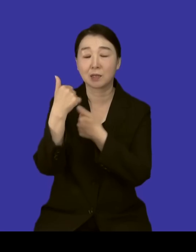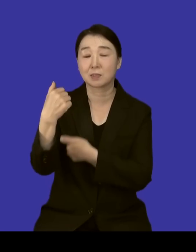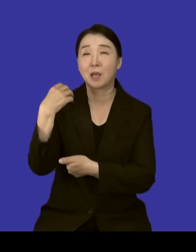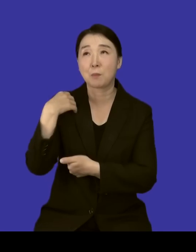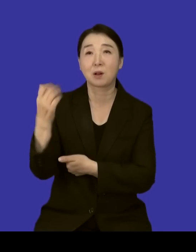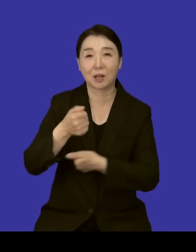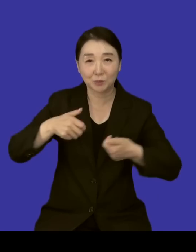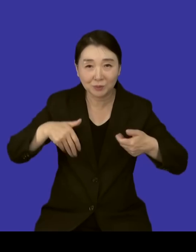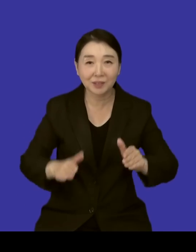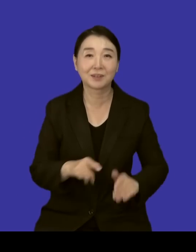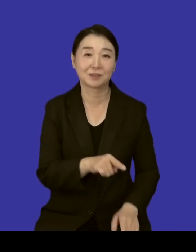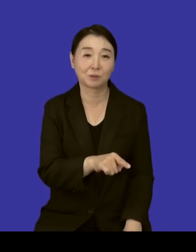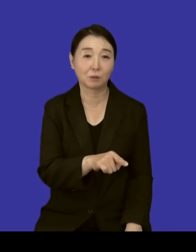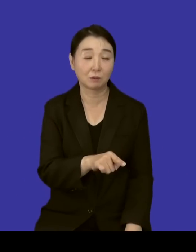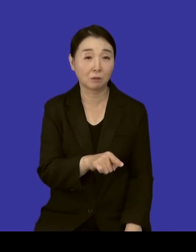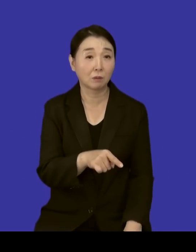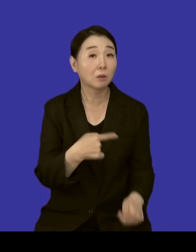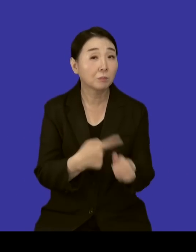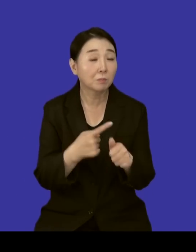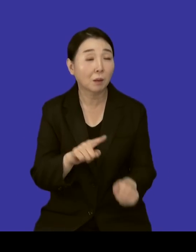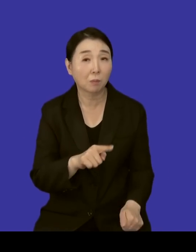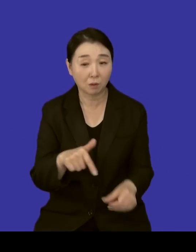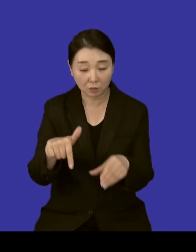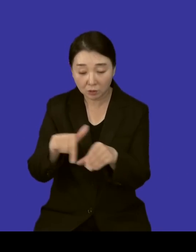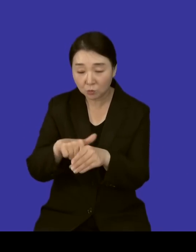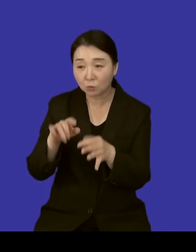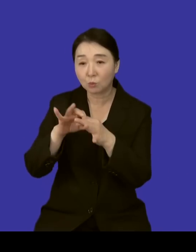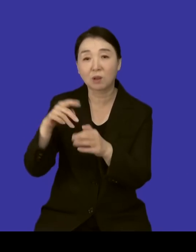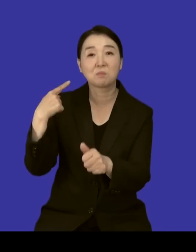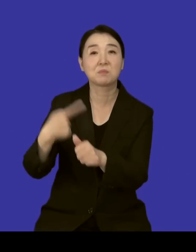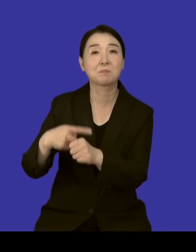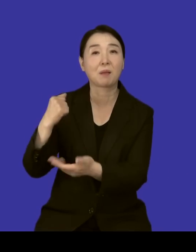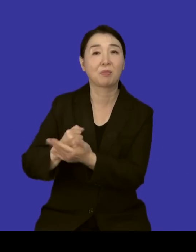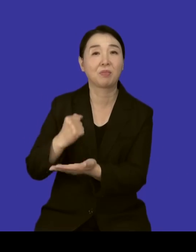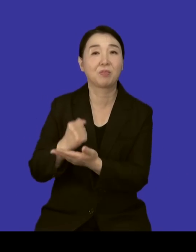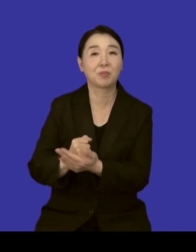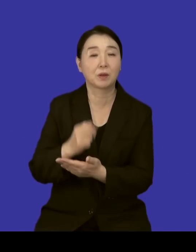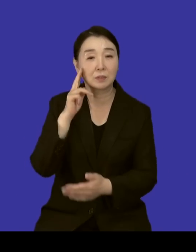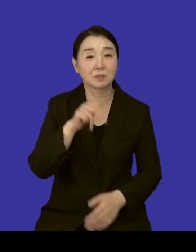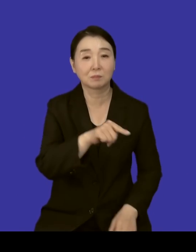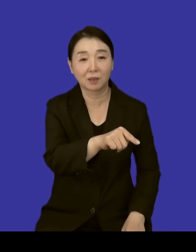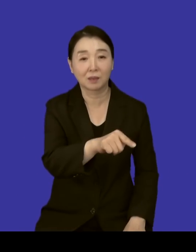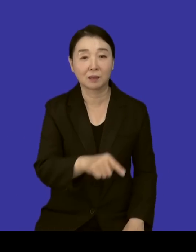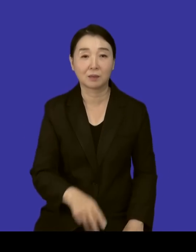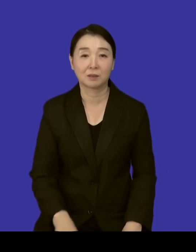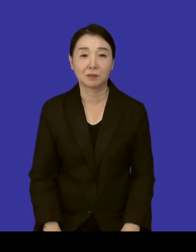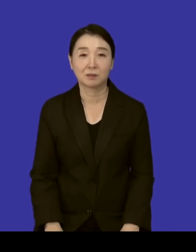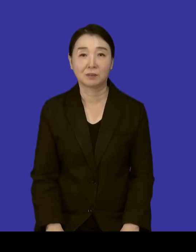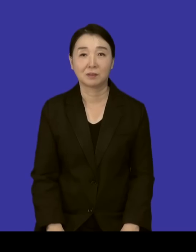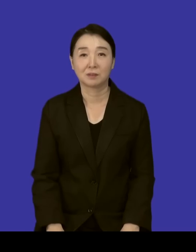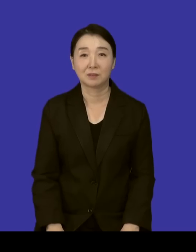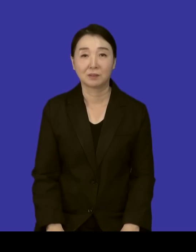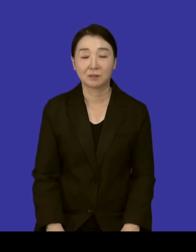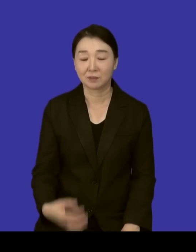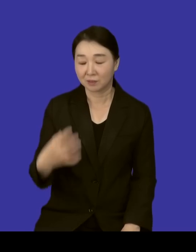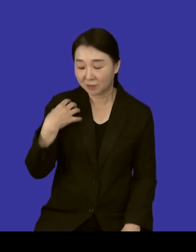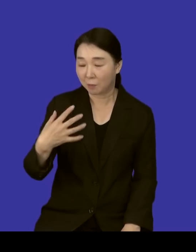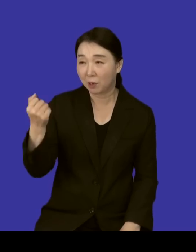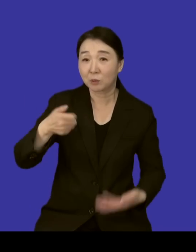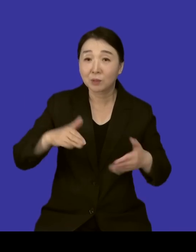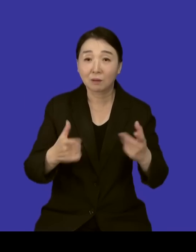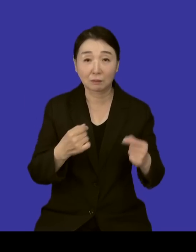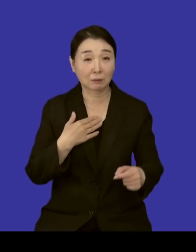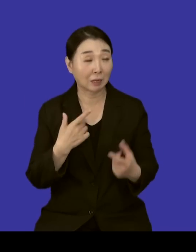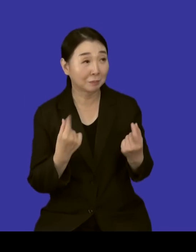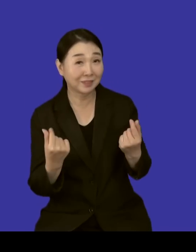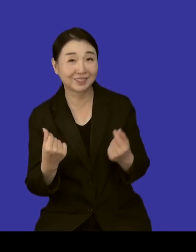땅에 태어났어요. 무슨 비판? 기독교계에 대한 비판을 하기 위해서 그래요? 사명을 띠고 태어났어요. 저랑 비슷하네.